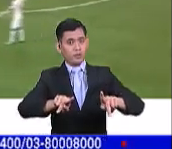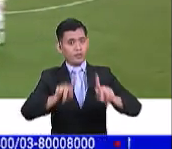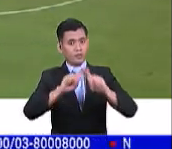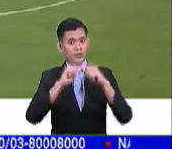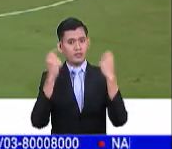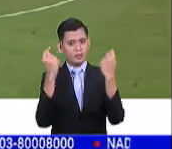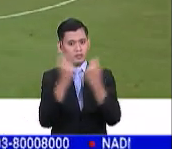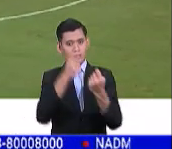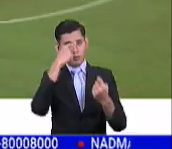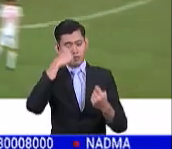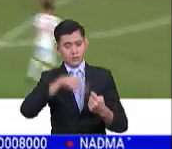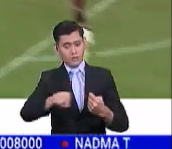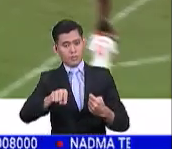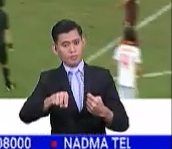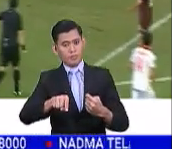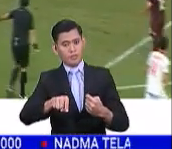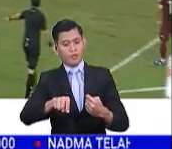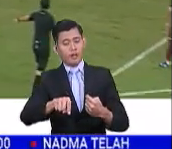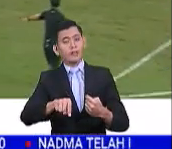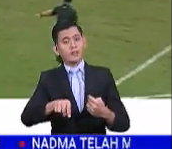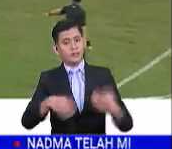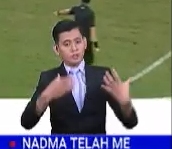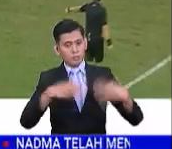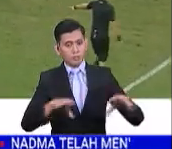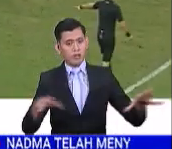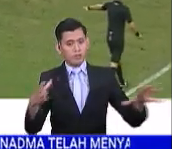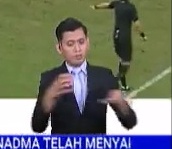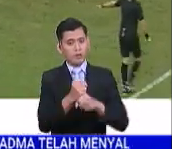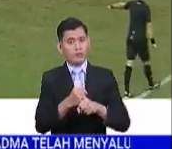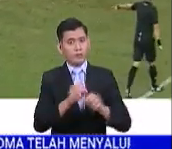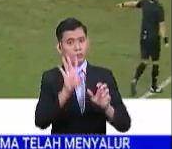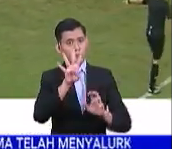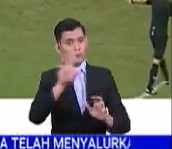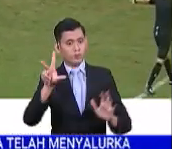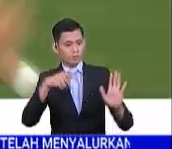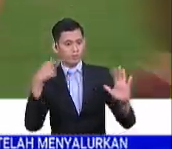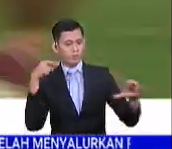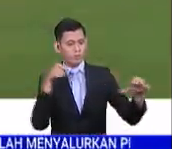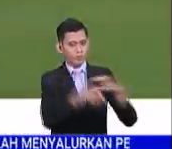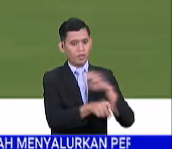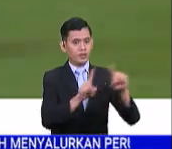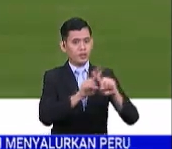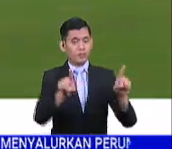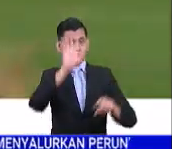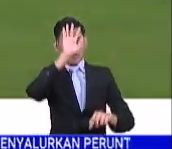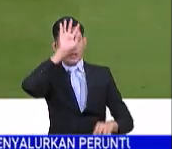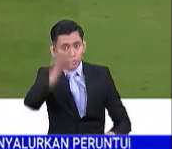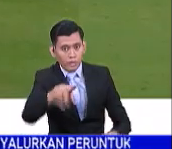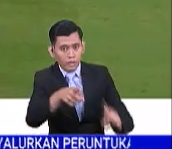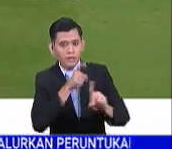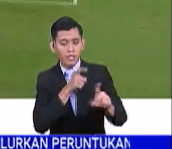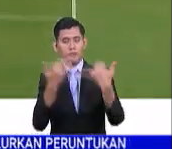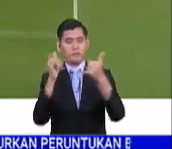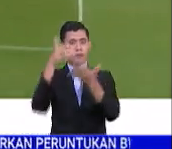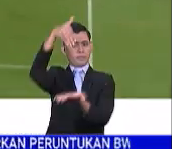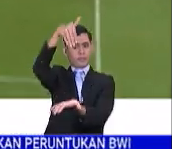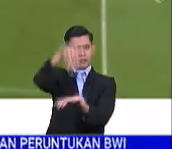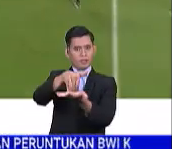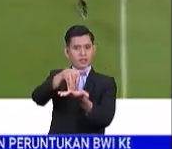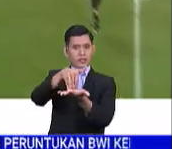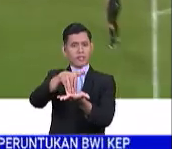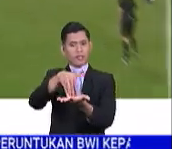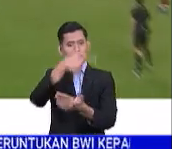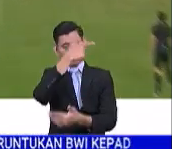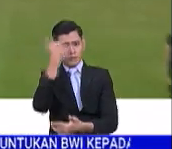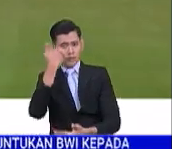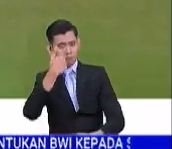pada separuh masa pertama hadir menerusi percubaan pada minit ke-43, namun tandukan pemain tengah Nguyen Huang Dak